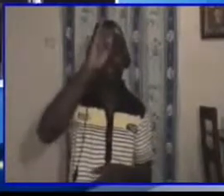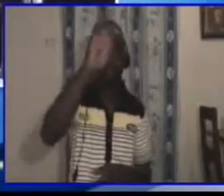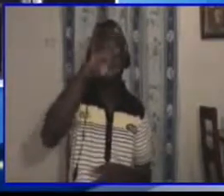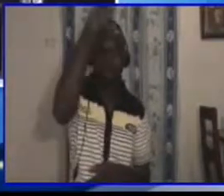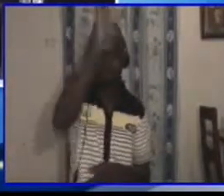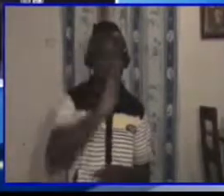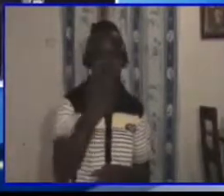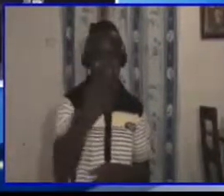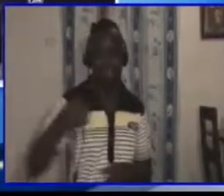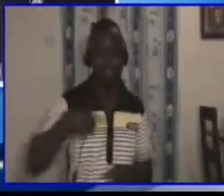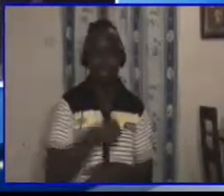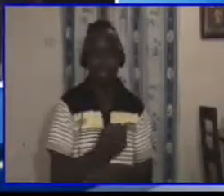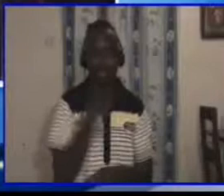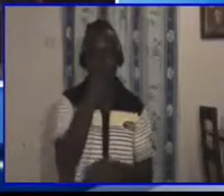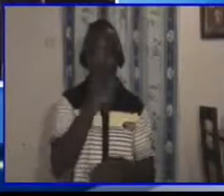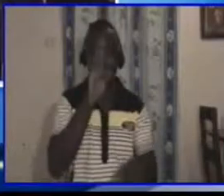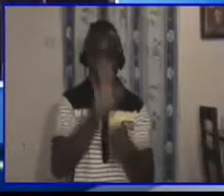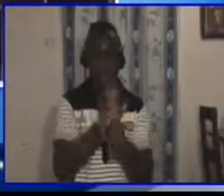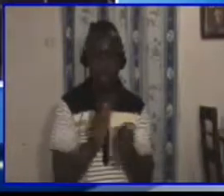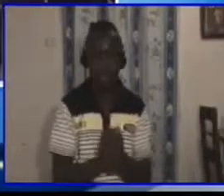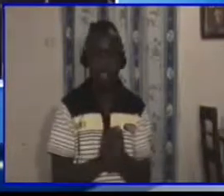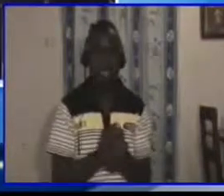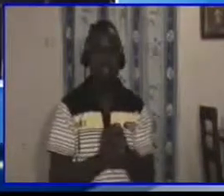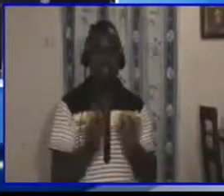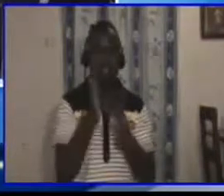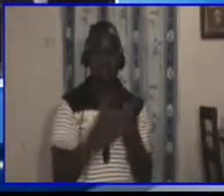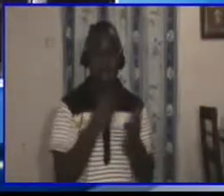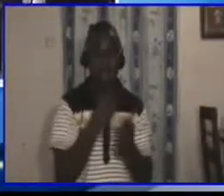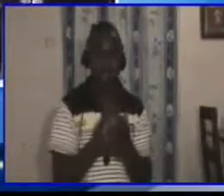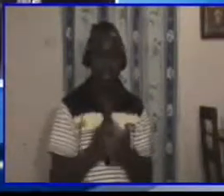per conoscere la sua parola promessa